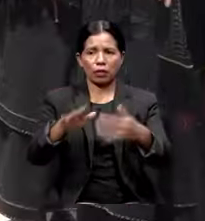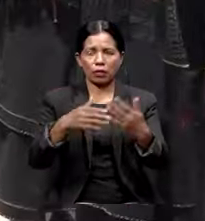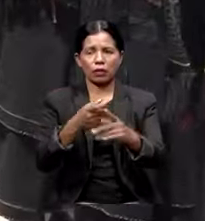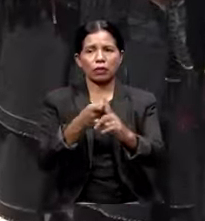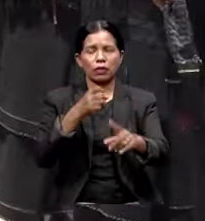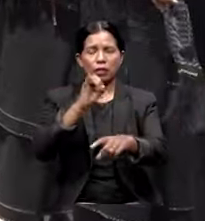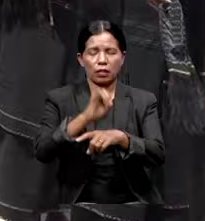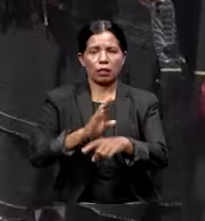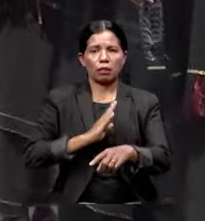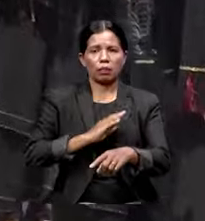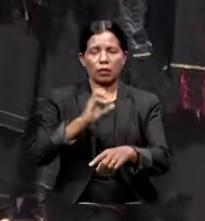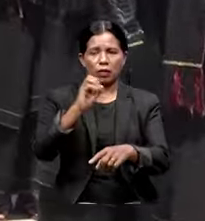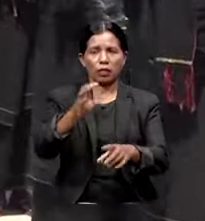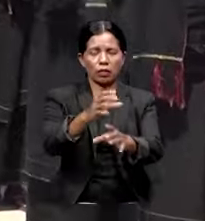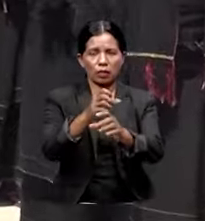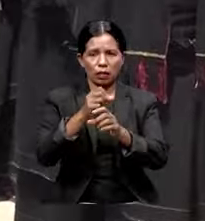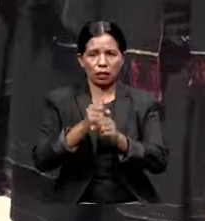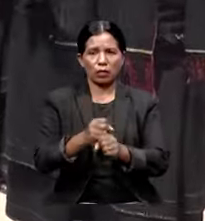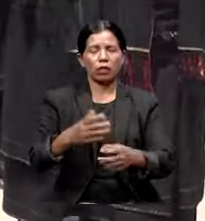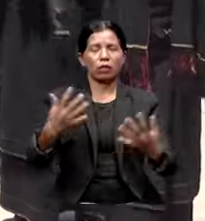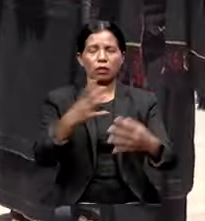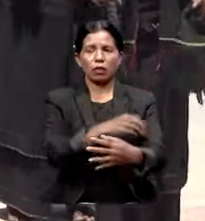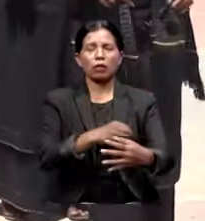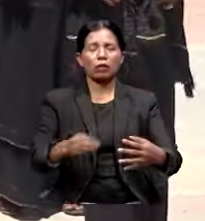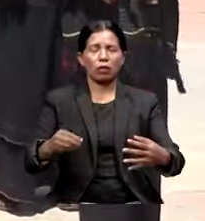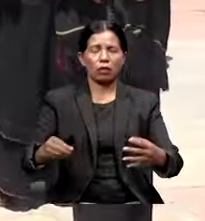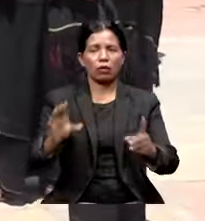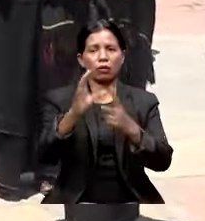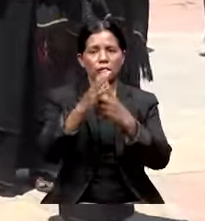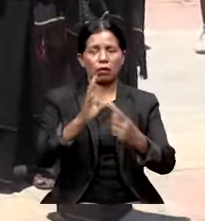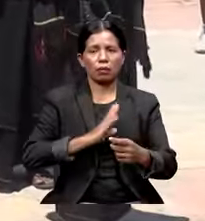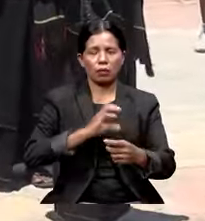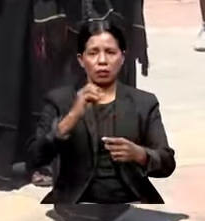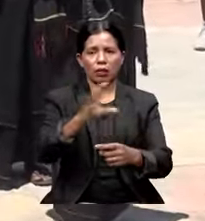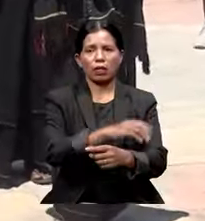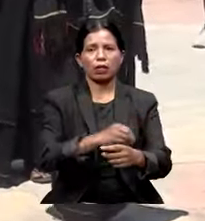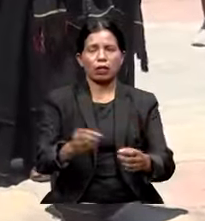paroki Bobonaro sim Khrushchev ho kultura Bobonaro nian iha paroki Laleia ho